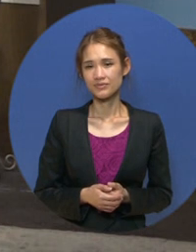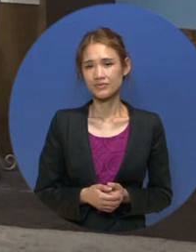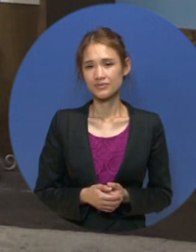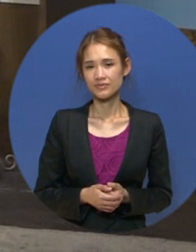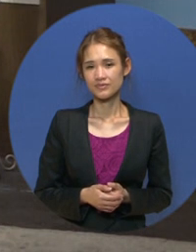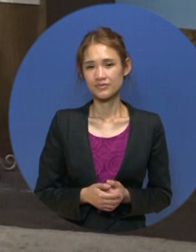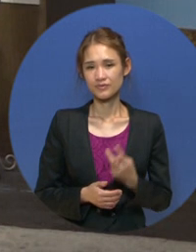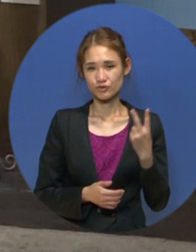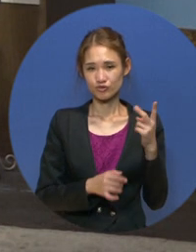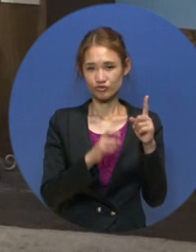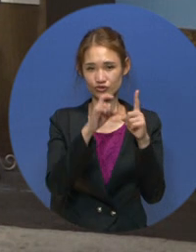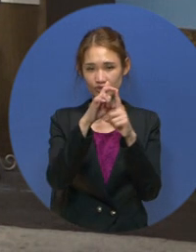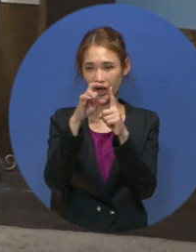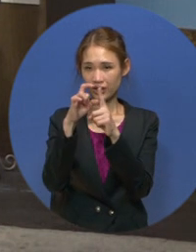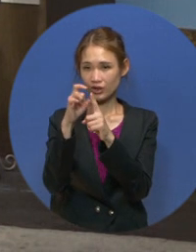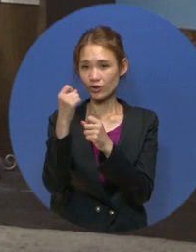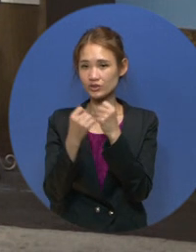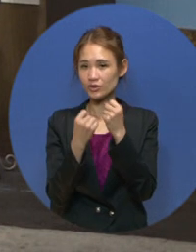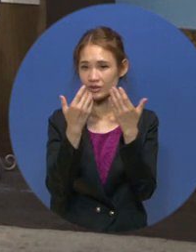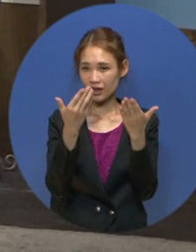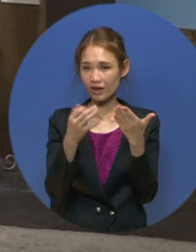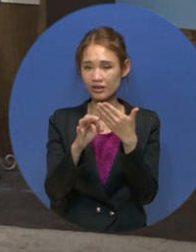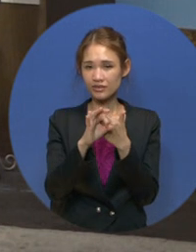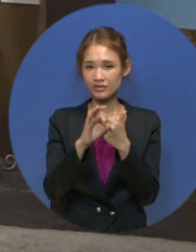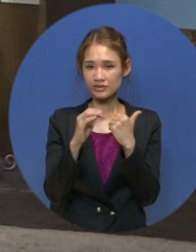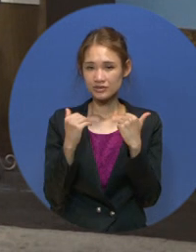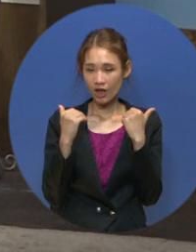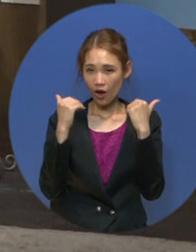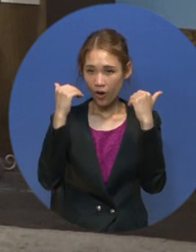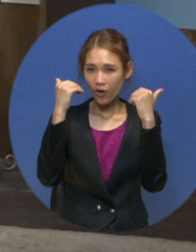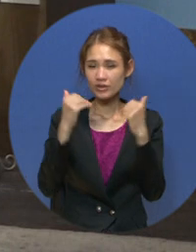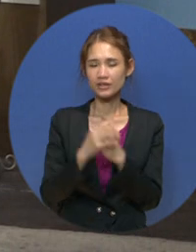두 단어로 이야기하자면 네. 성장과